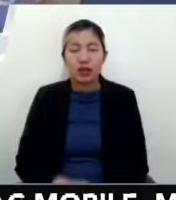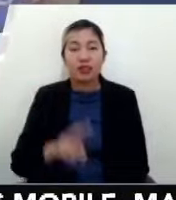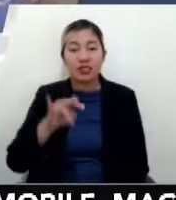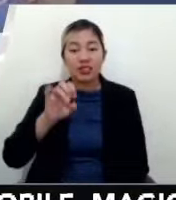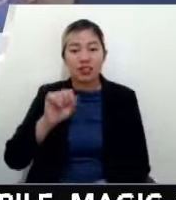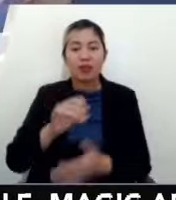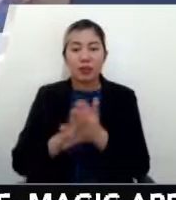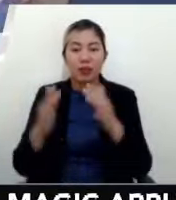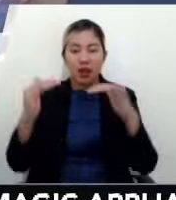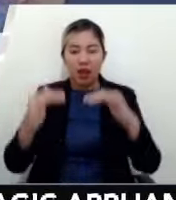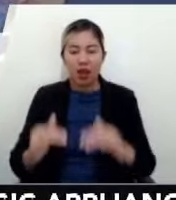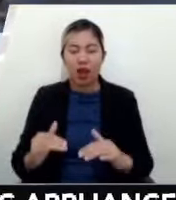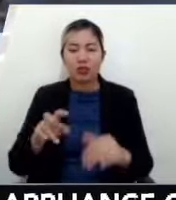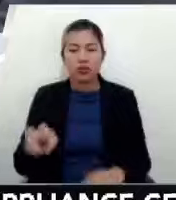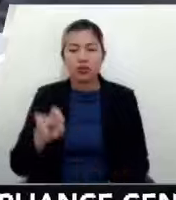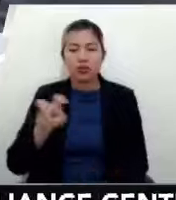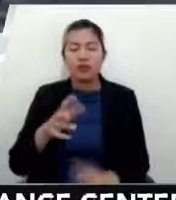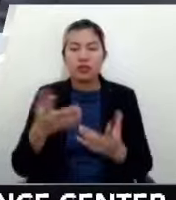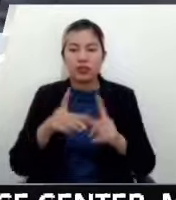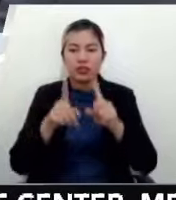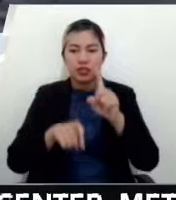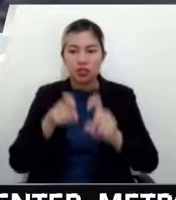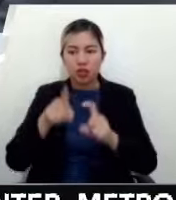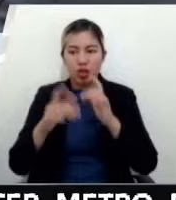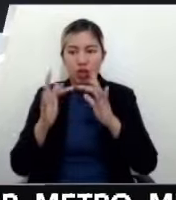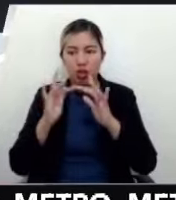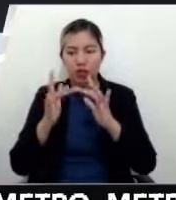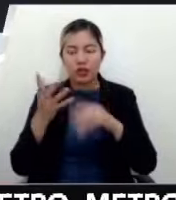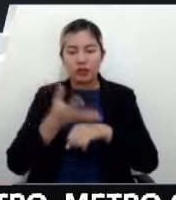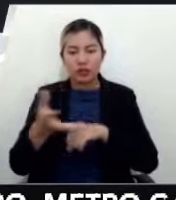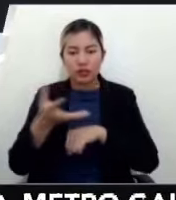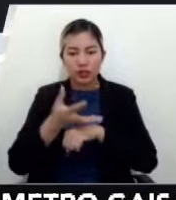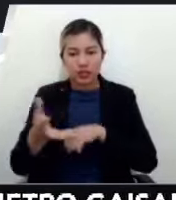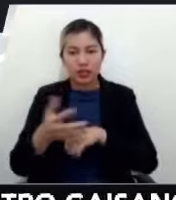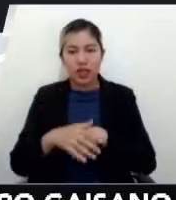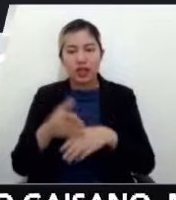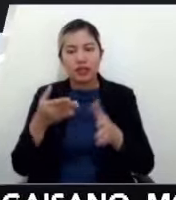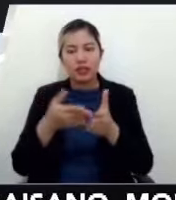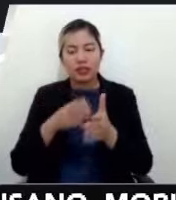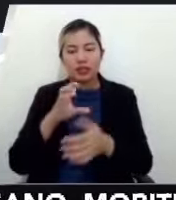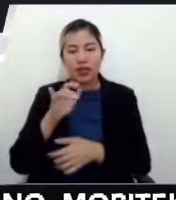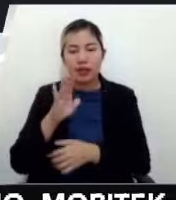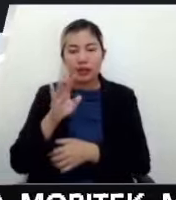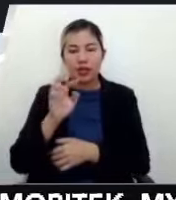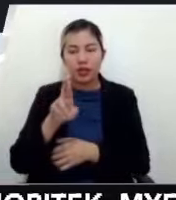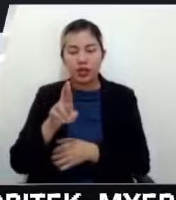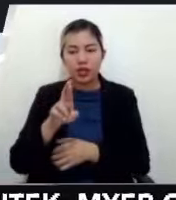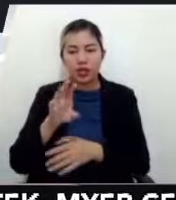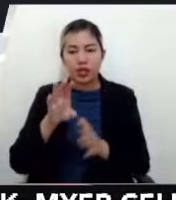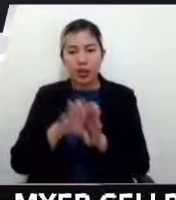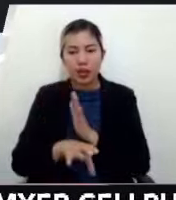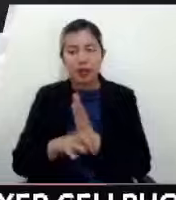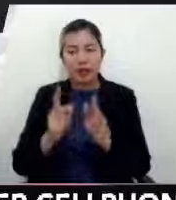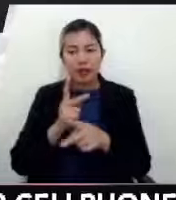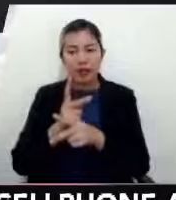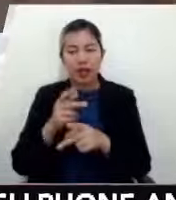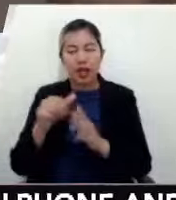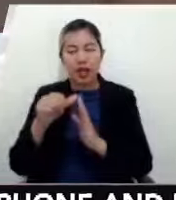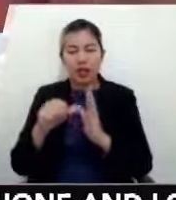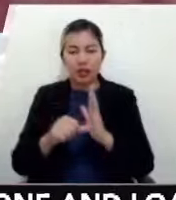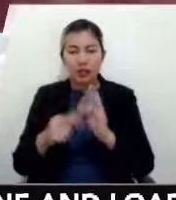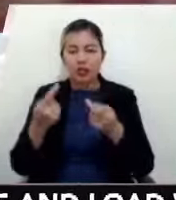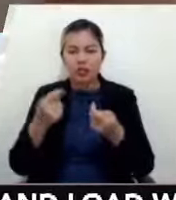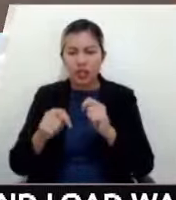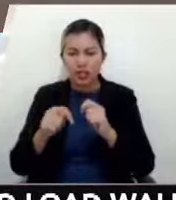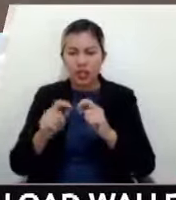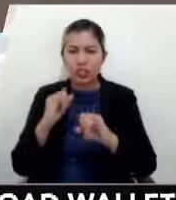reklamong online fraud at paglabag sa Cybercrime Prevention Act. Sinubukan ng GMA Integrated News na kunin ang panig ng mga inaresto,